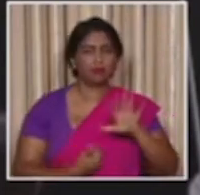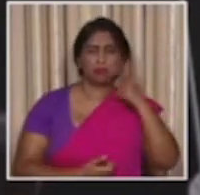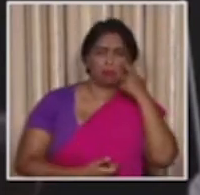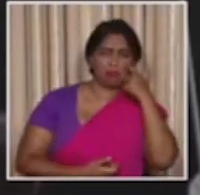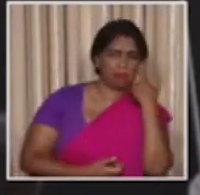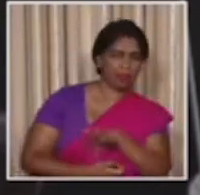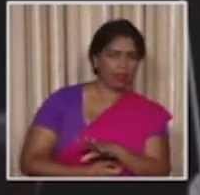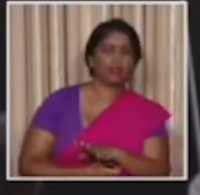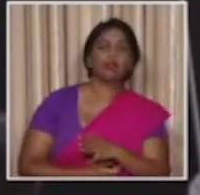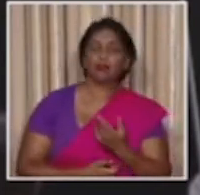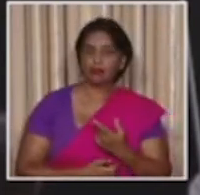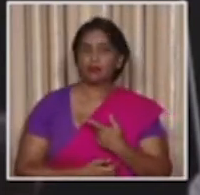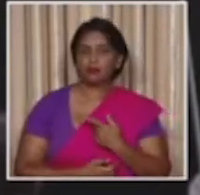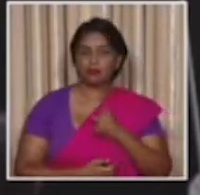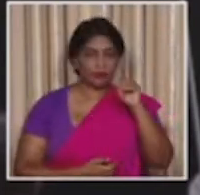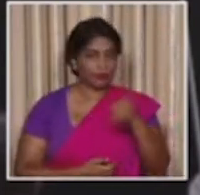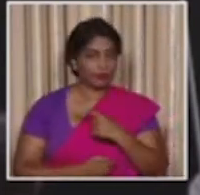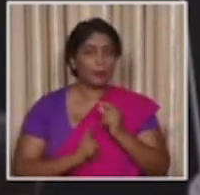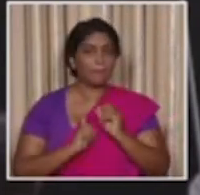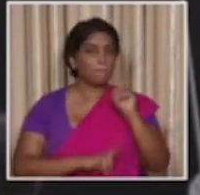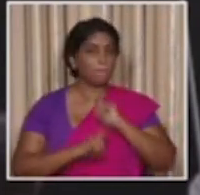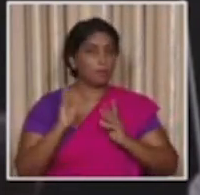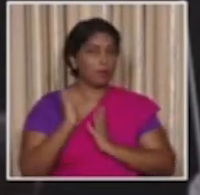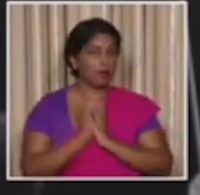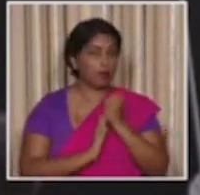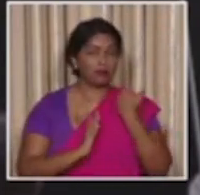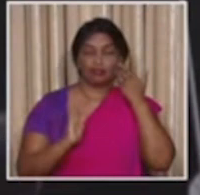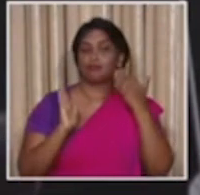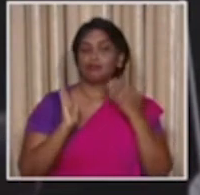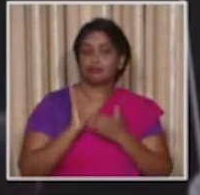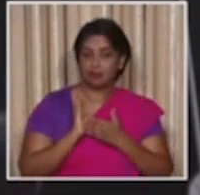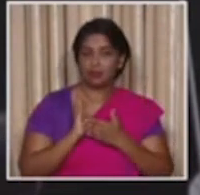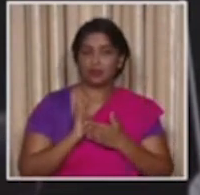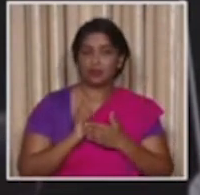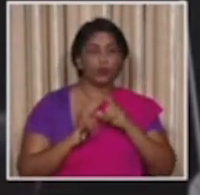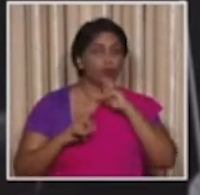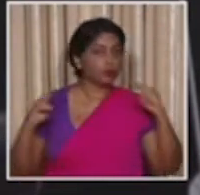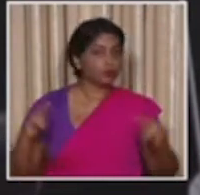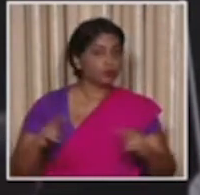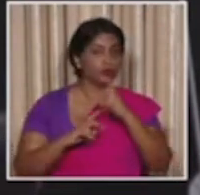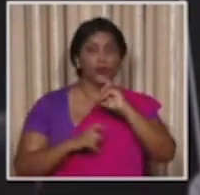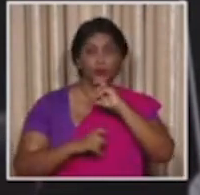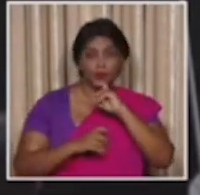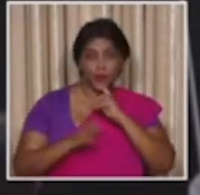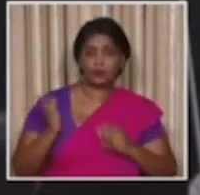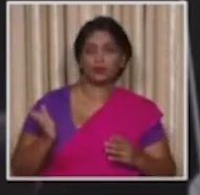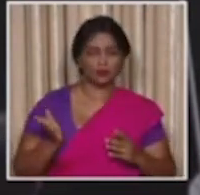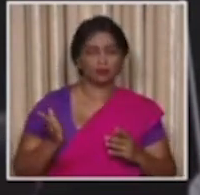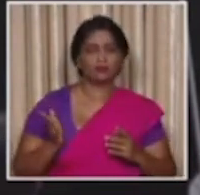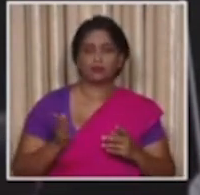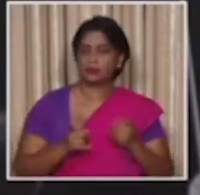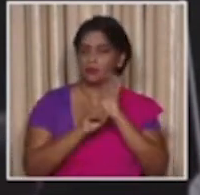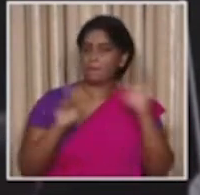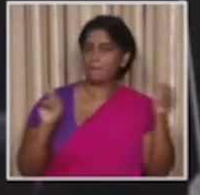ගහලා වරප් පාර්ලිමේන්තු වරප්‍රසාද මුවාවෙන් ශ්‍රේෂ්ඨාධිකරණයේ තියෙන නඩුව වලට